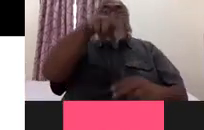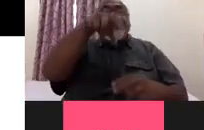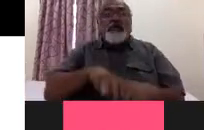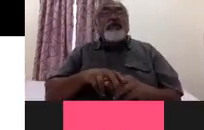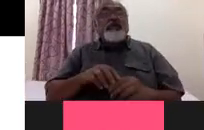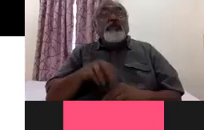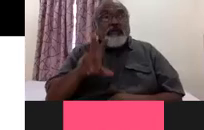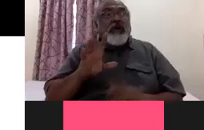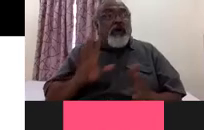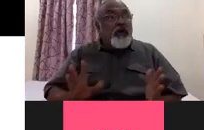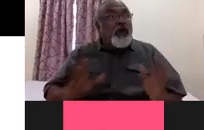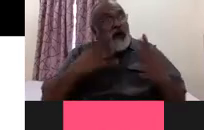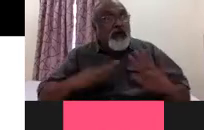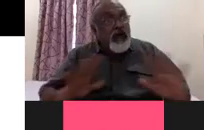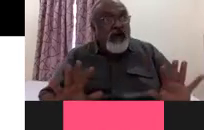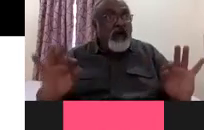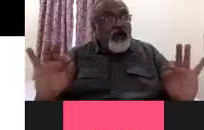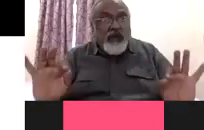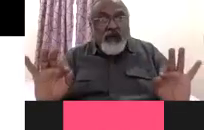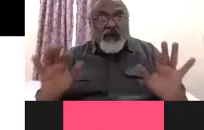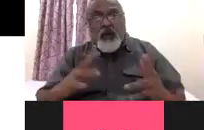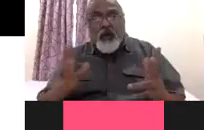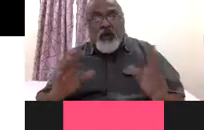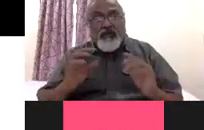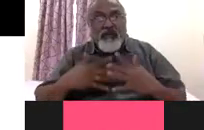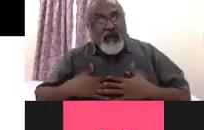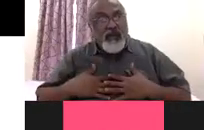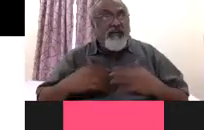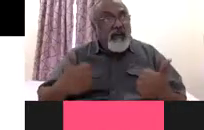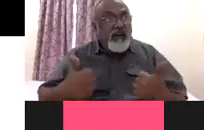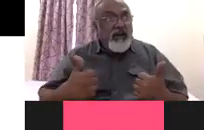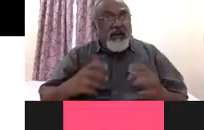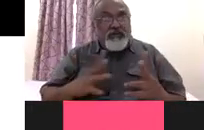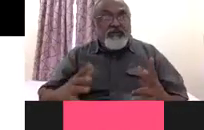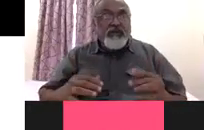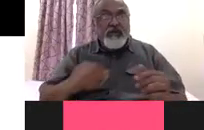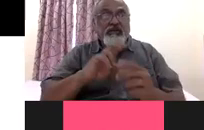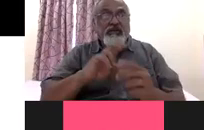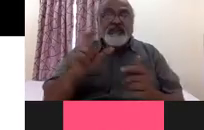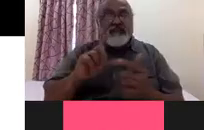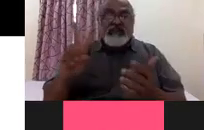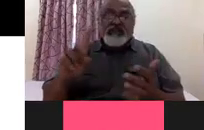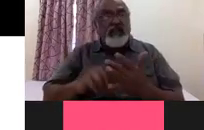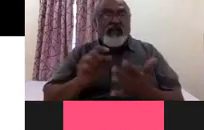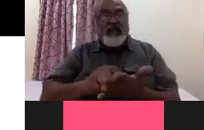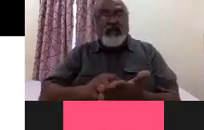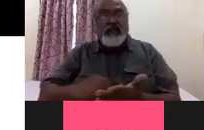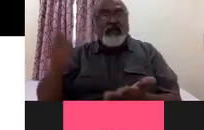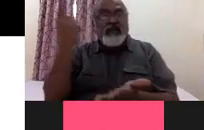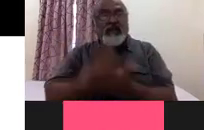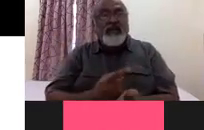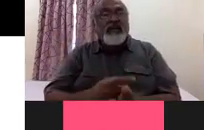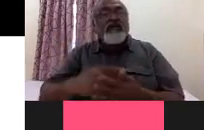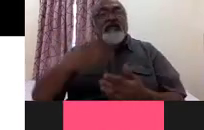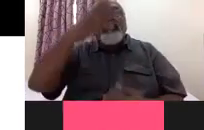कैसे आओ, आप ठीक हो, ऑल फाइन एक्सेट्रा, ठीक है आपका रिज्यूमे, he is completely lost track